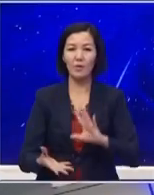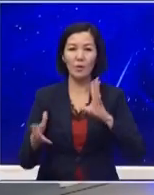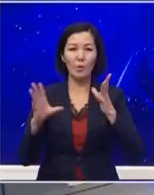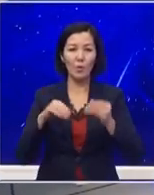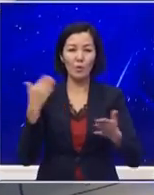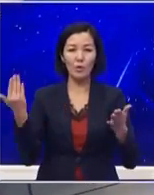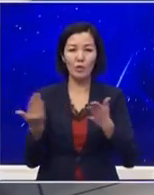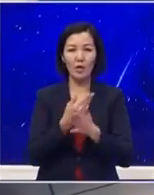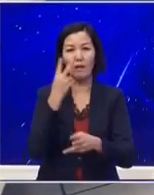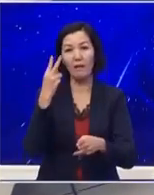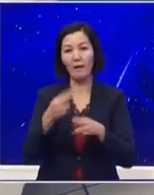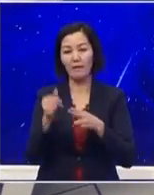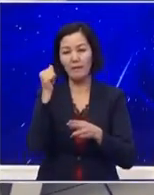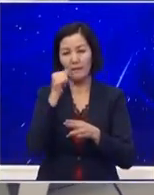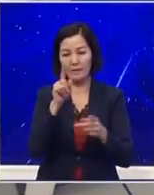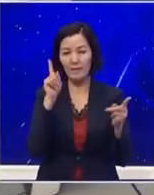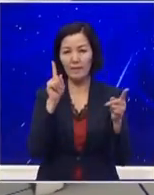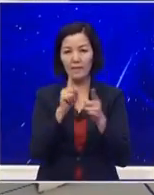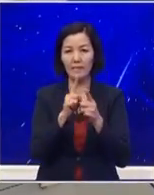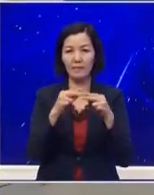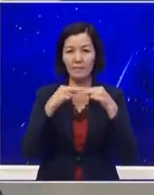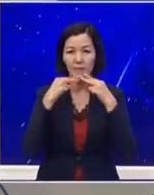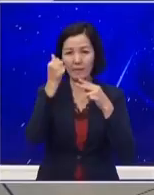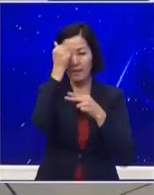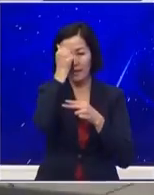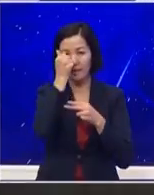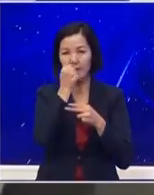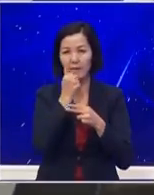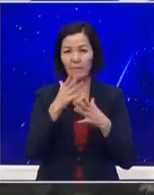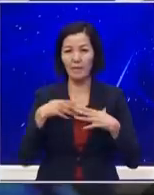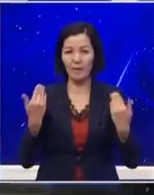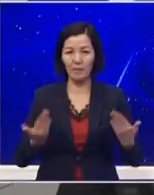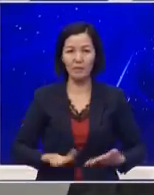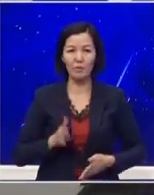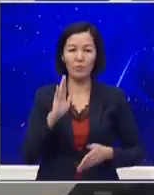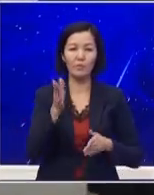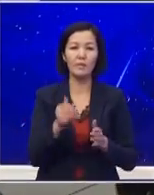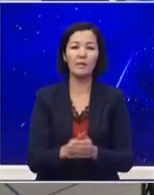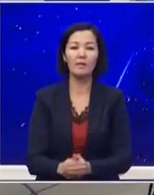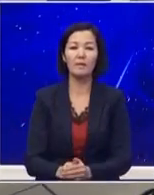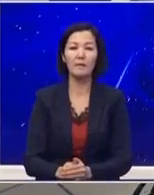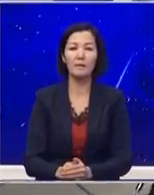Қадірменді көрермен, әзірге айтар ақпаратымыз осы. Біз сіздермен ертең қауышамыз. Аман болыңыздар.